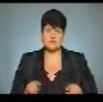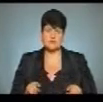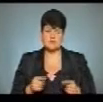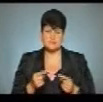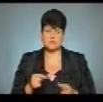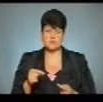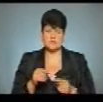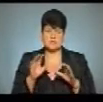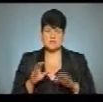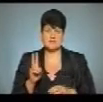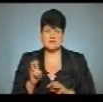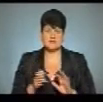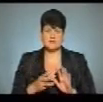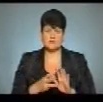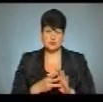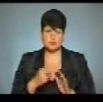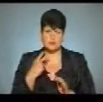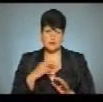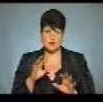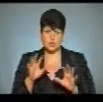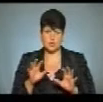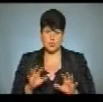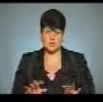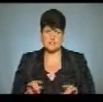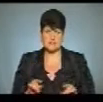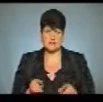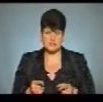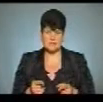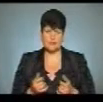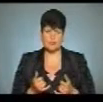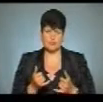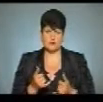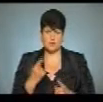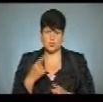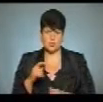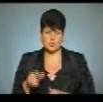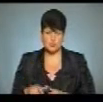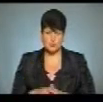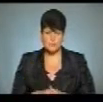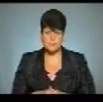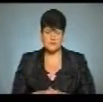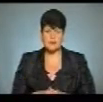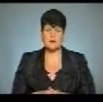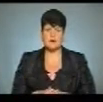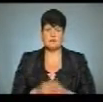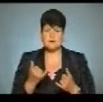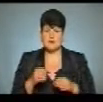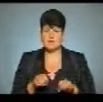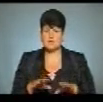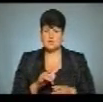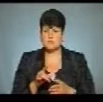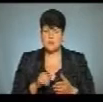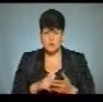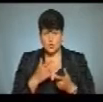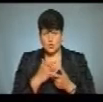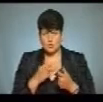статті 208 Кримінально-процесуального кодексу «Затримання уповноваженою особою». Правоохоронці вирішують питання про